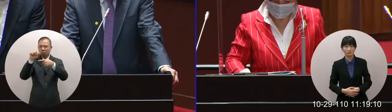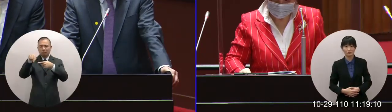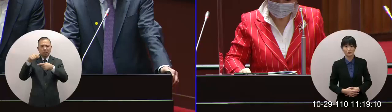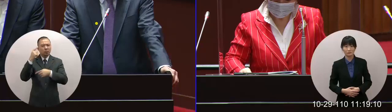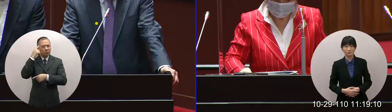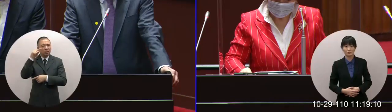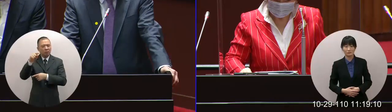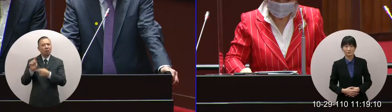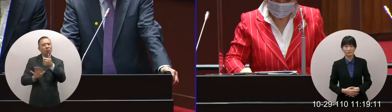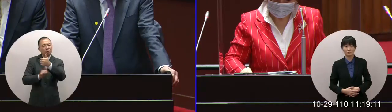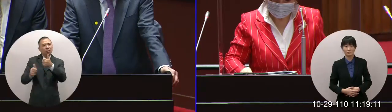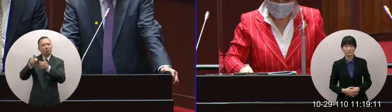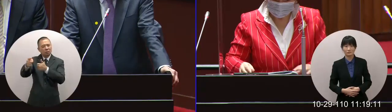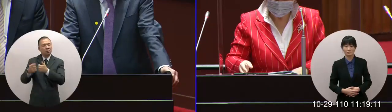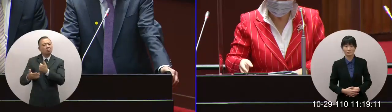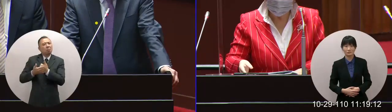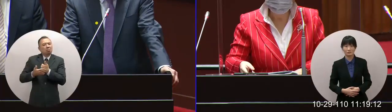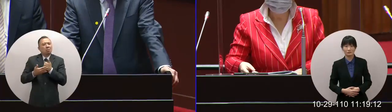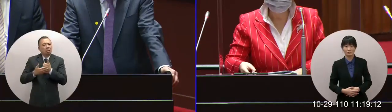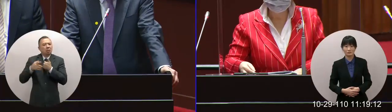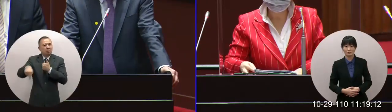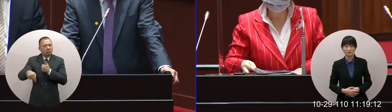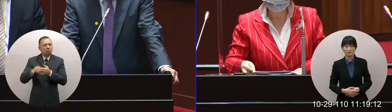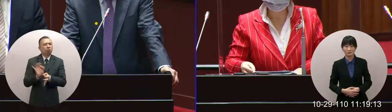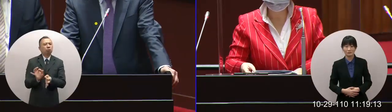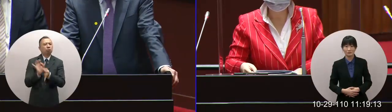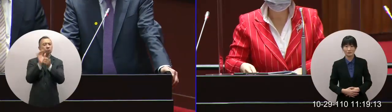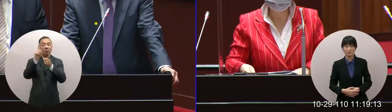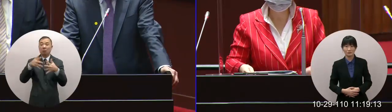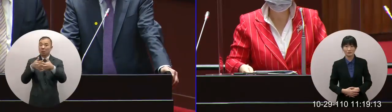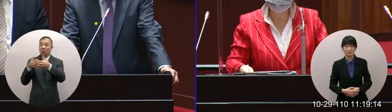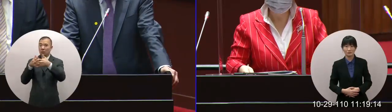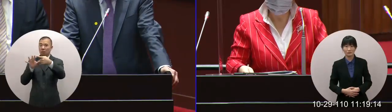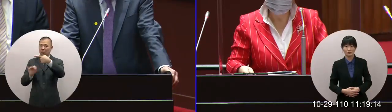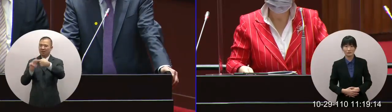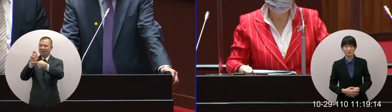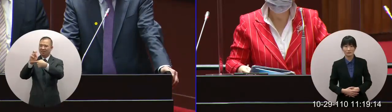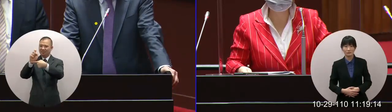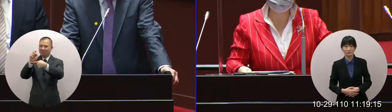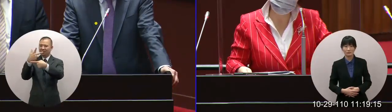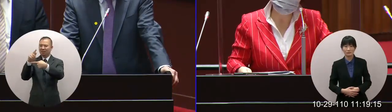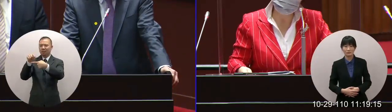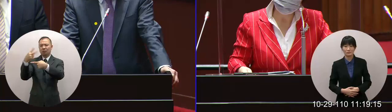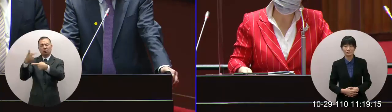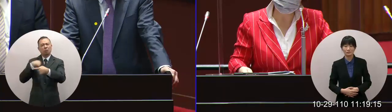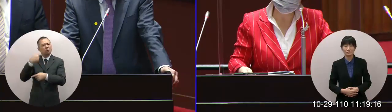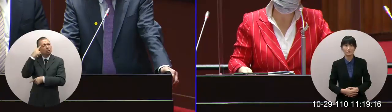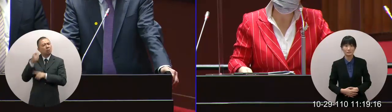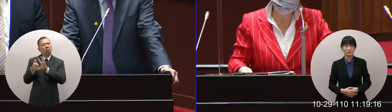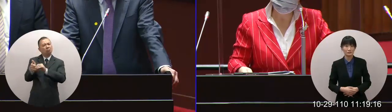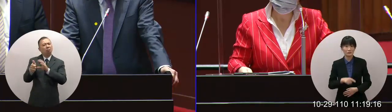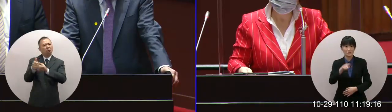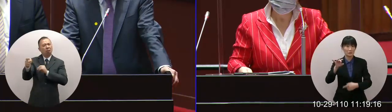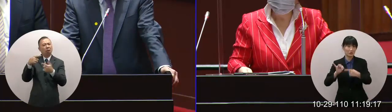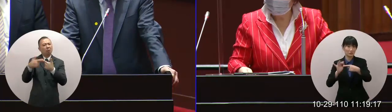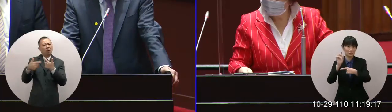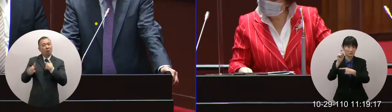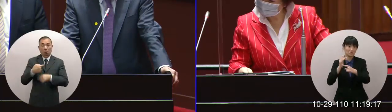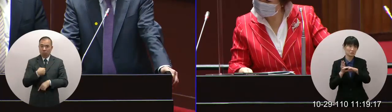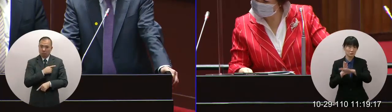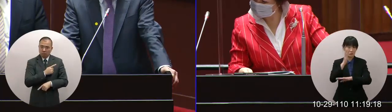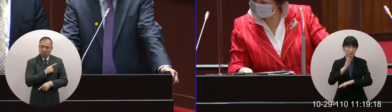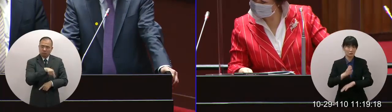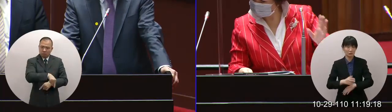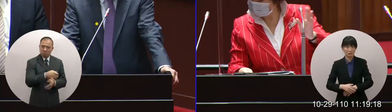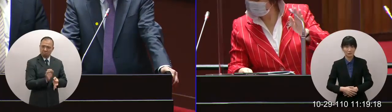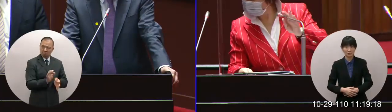大力的支持了哈。那美国17.2%不是我们效法的对象了哈，我们当然总额适当的增加，有效的